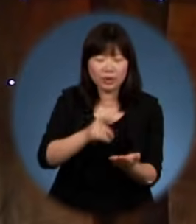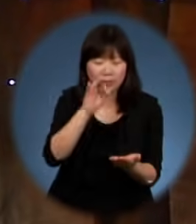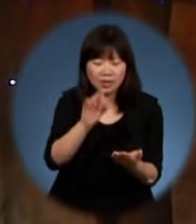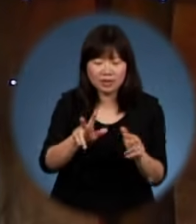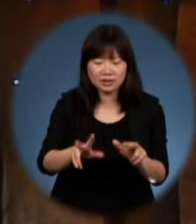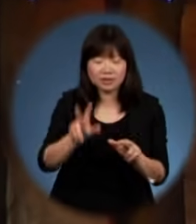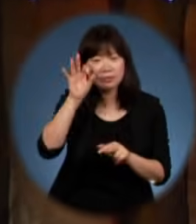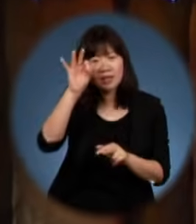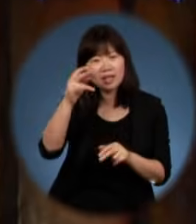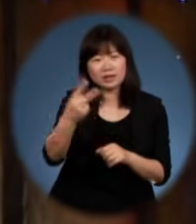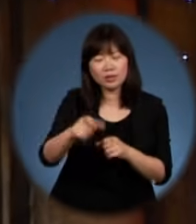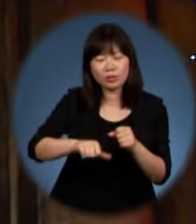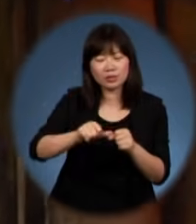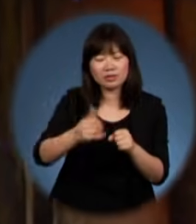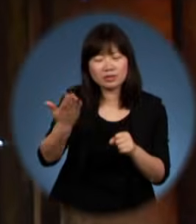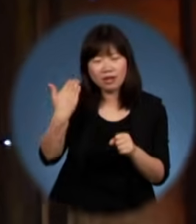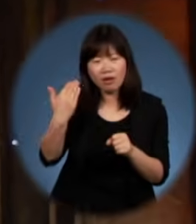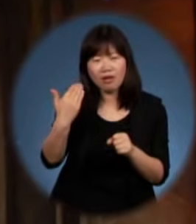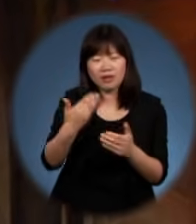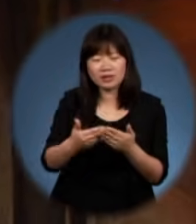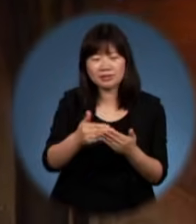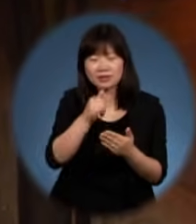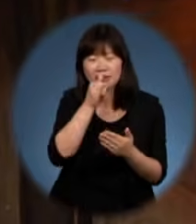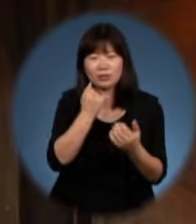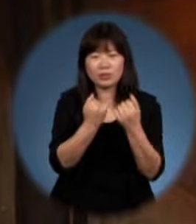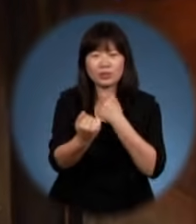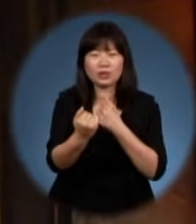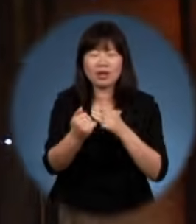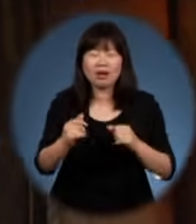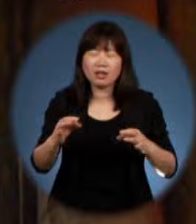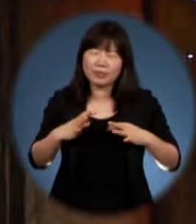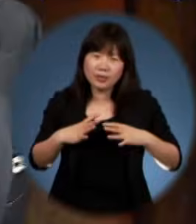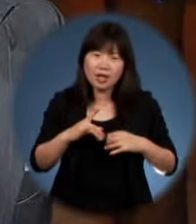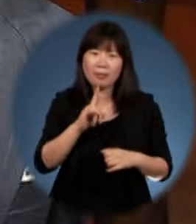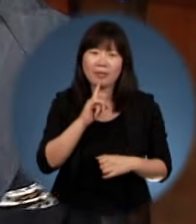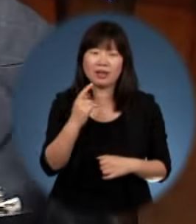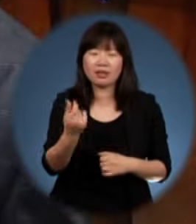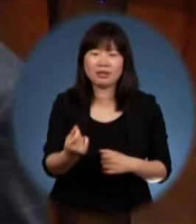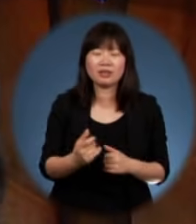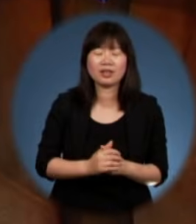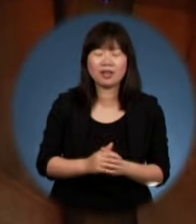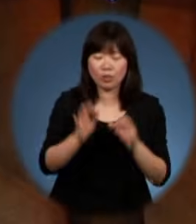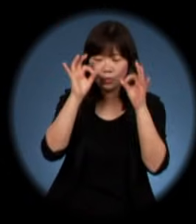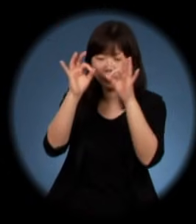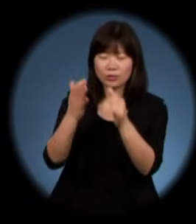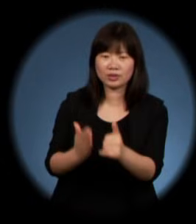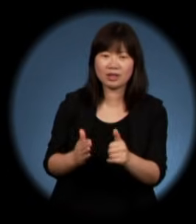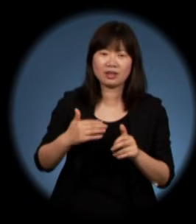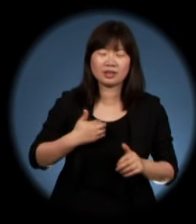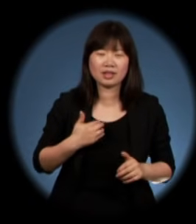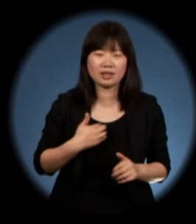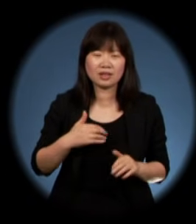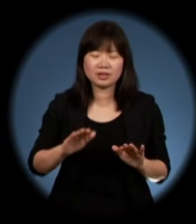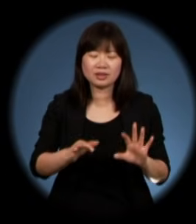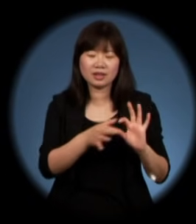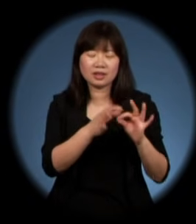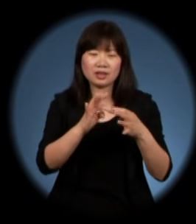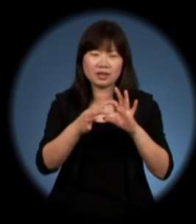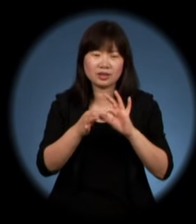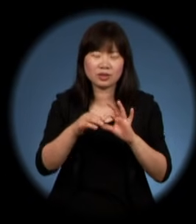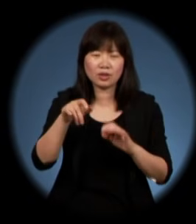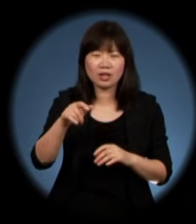우리가 봐도 2500년 전의 작품임에도 불구하고 를 깜짝 놀라게 합니다 보십시오 제가 그리스